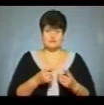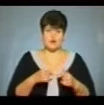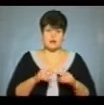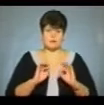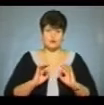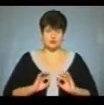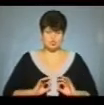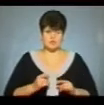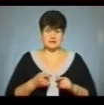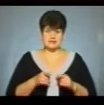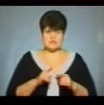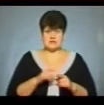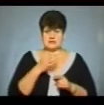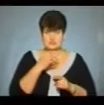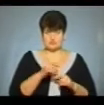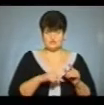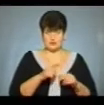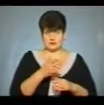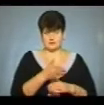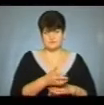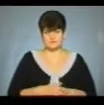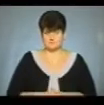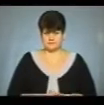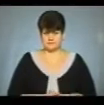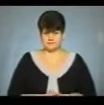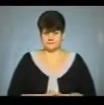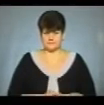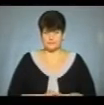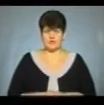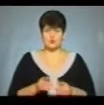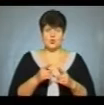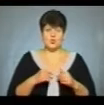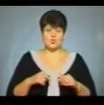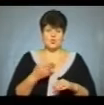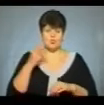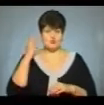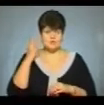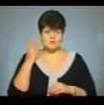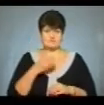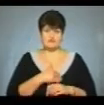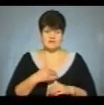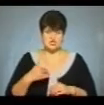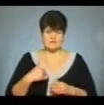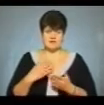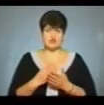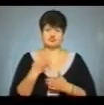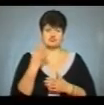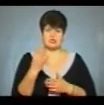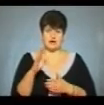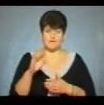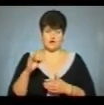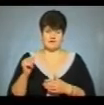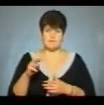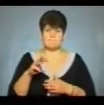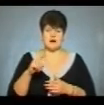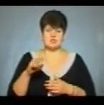та повідомлена рідним безпосередньо. До округу посольства України у Варшаві належать 4 воєводства –